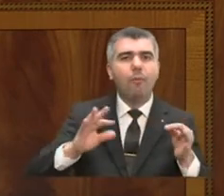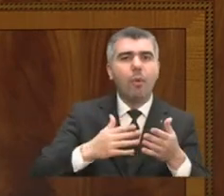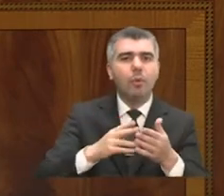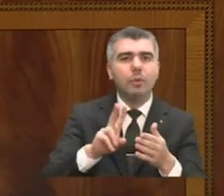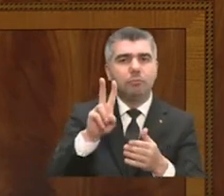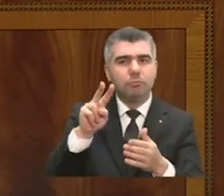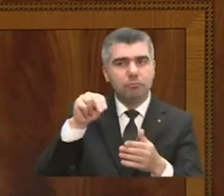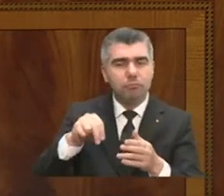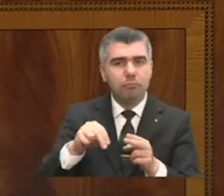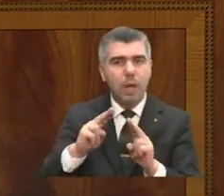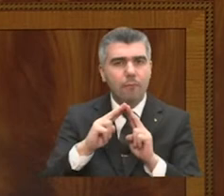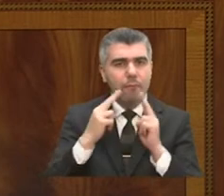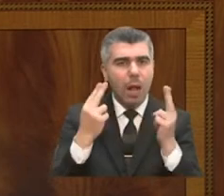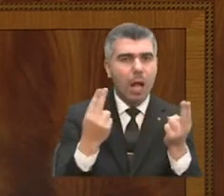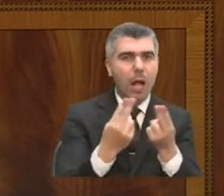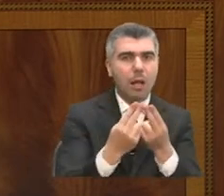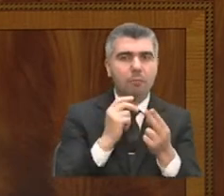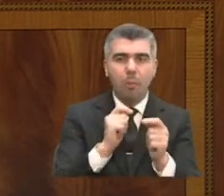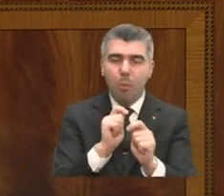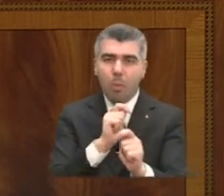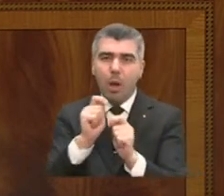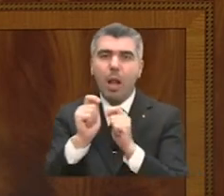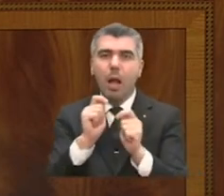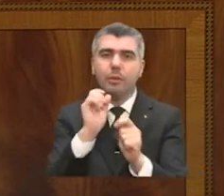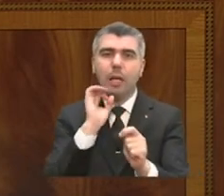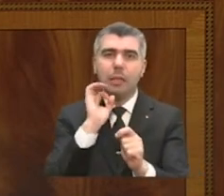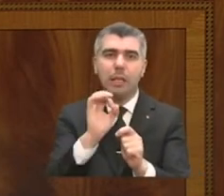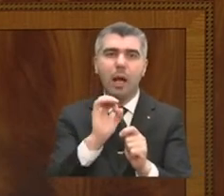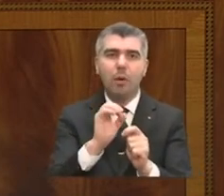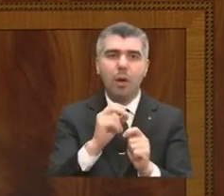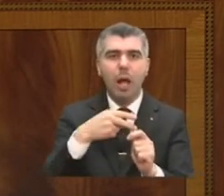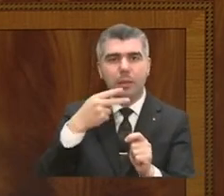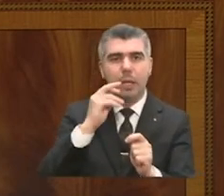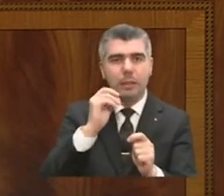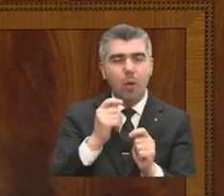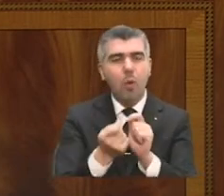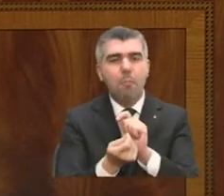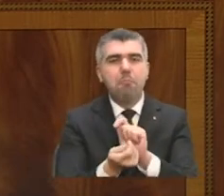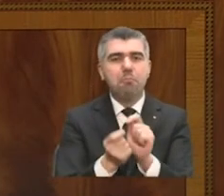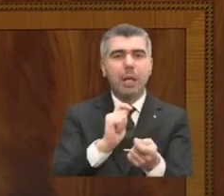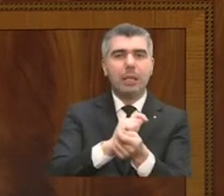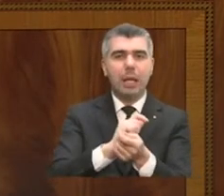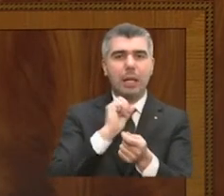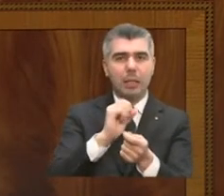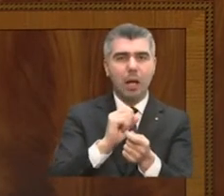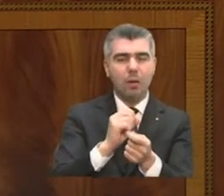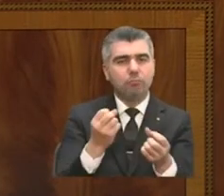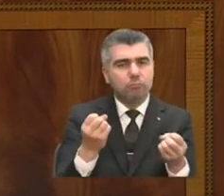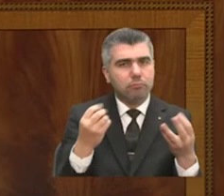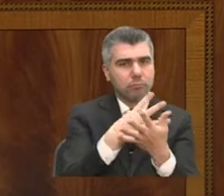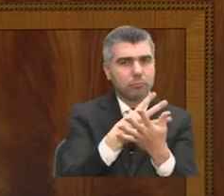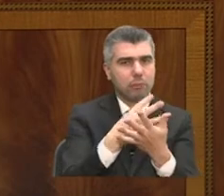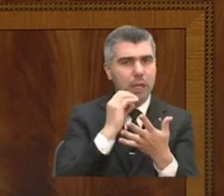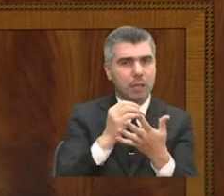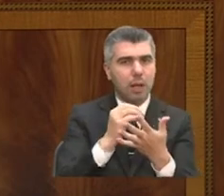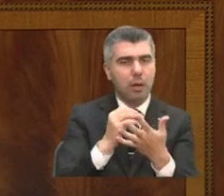malgré tous ces instruments, et vous avez